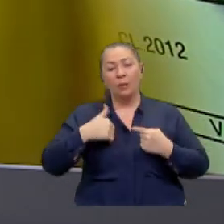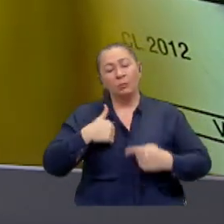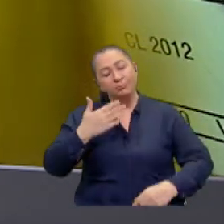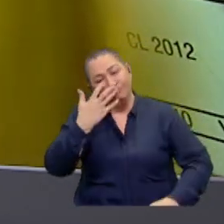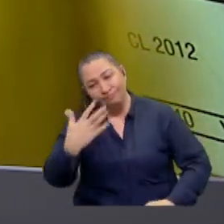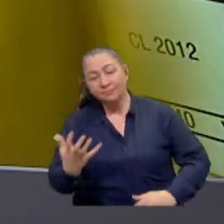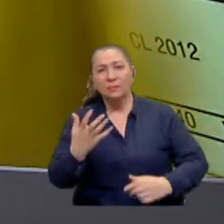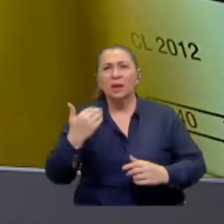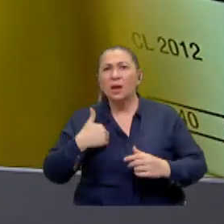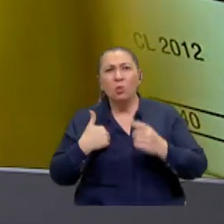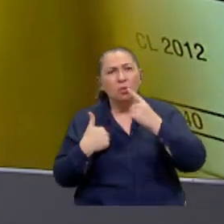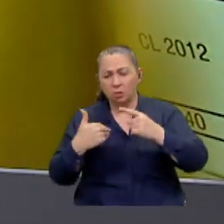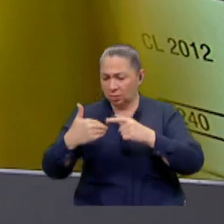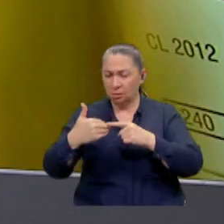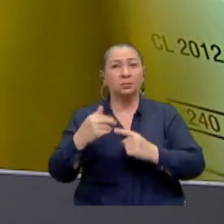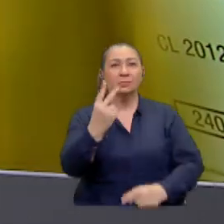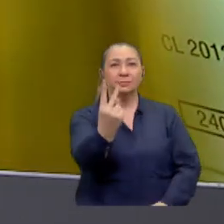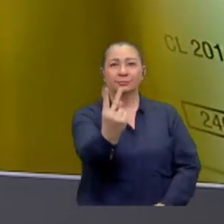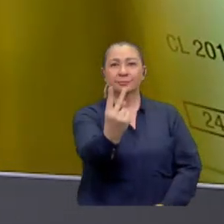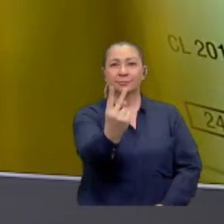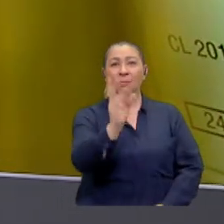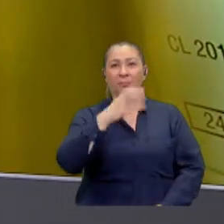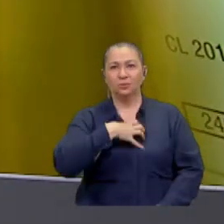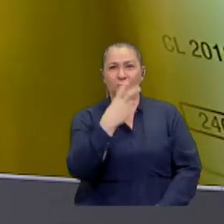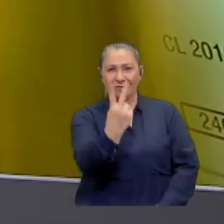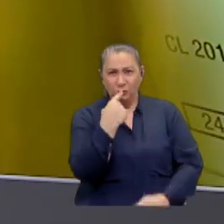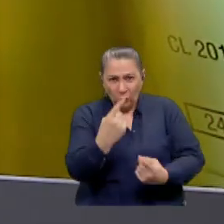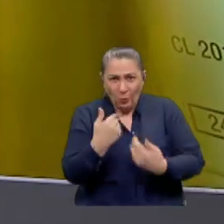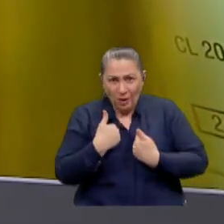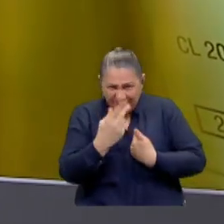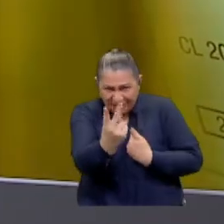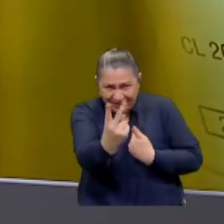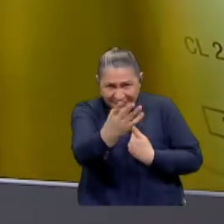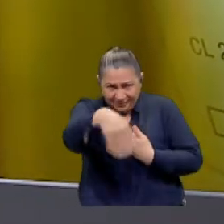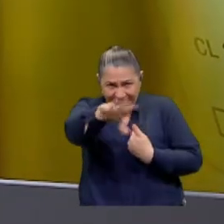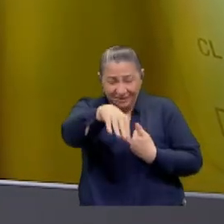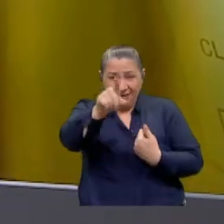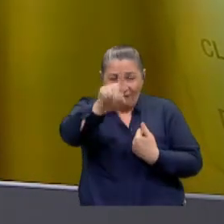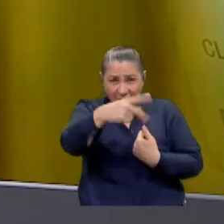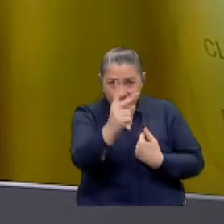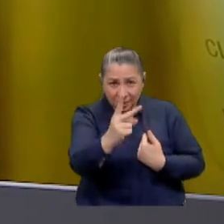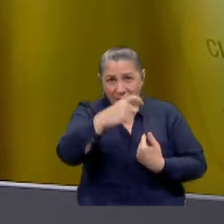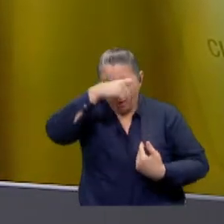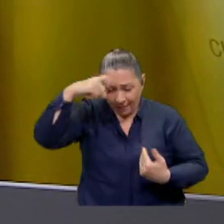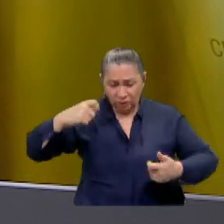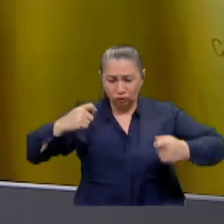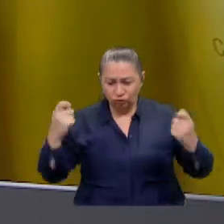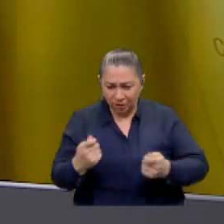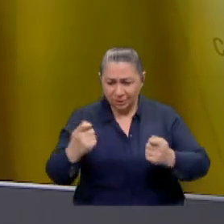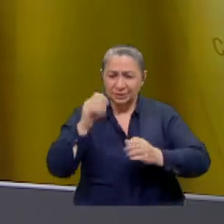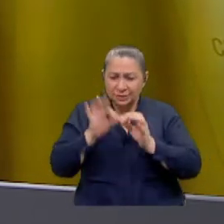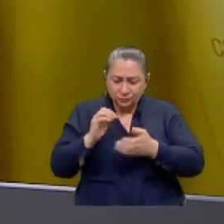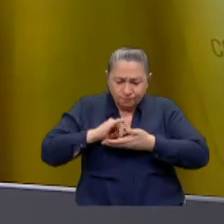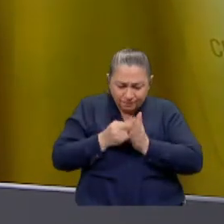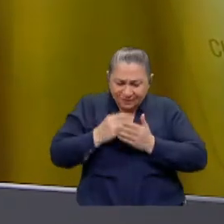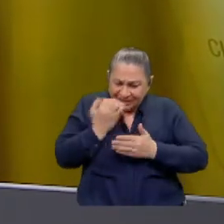fedakarlık etti kamu dediğin nedir Sizsiniz işte patron sesiniz diyorum ya o Sizsiniz sizin vergilerimiz Emeğiniz çalışmanız